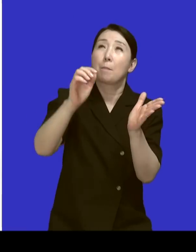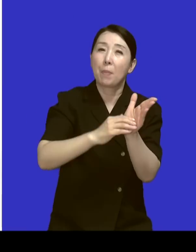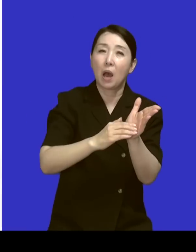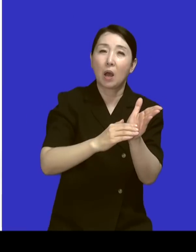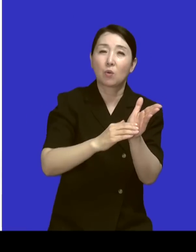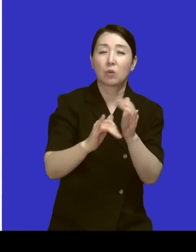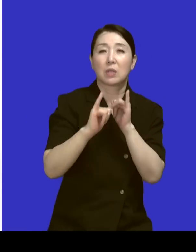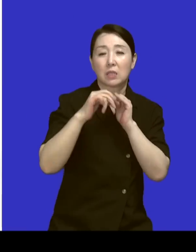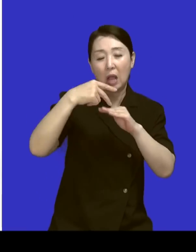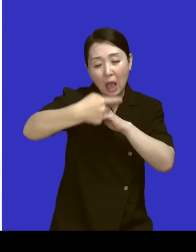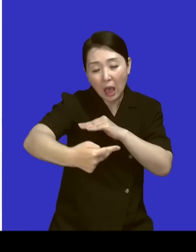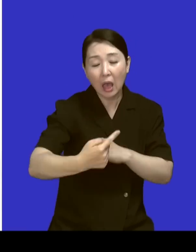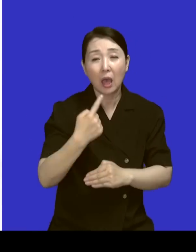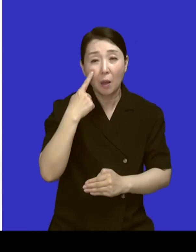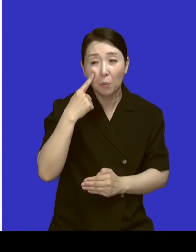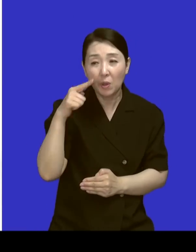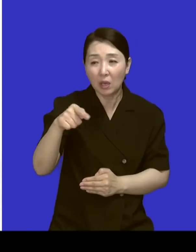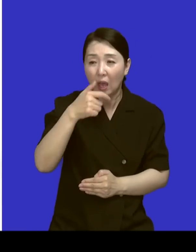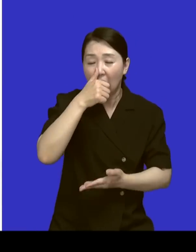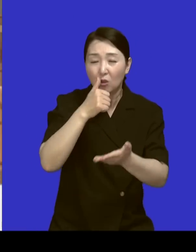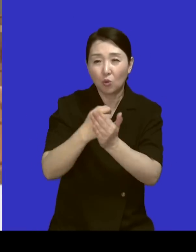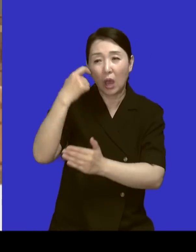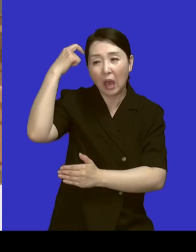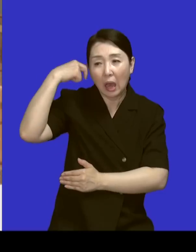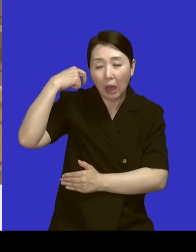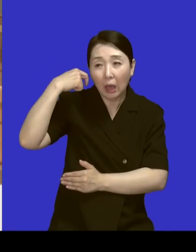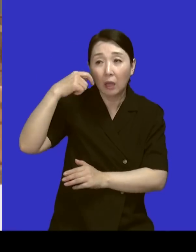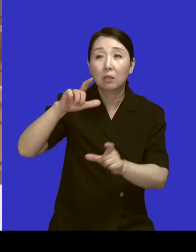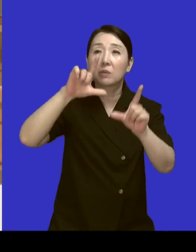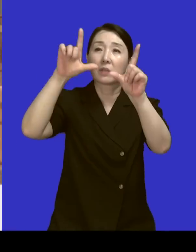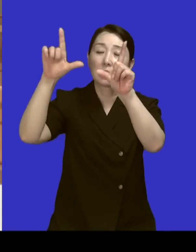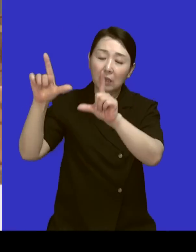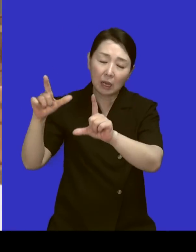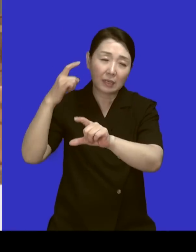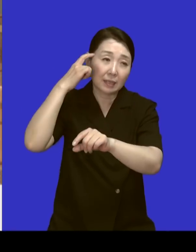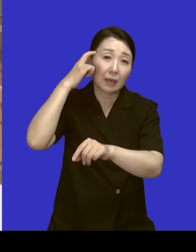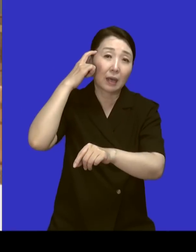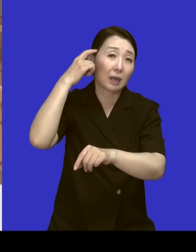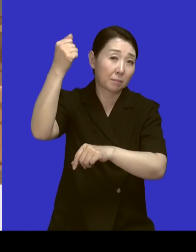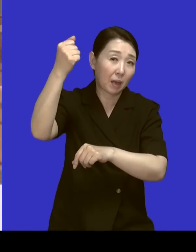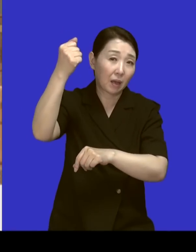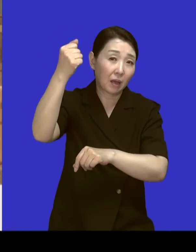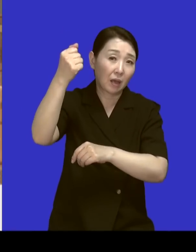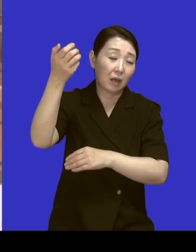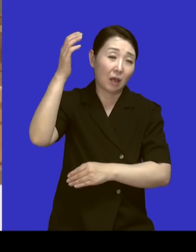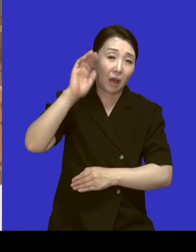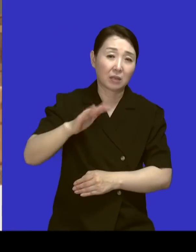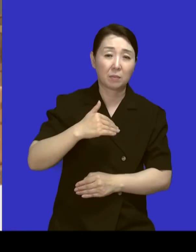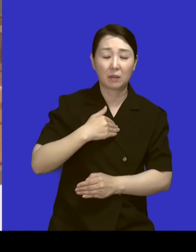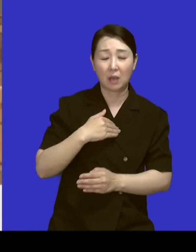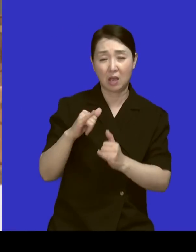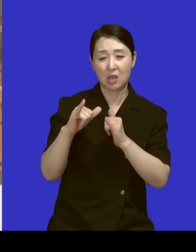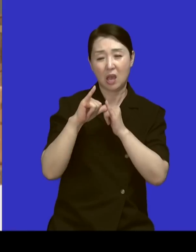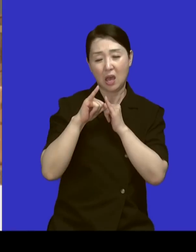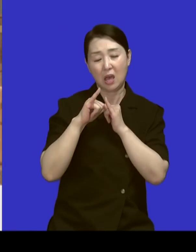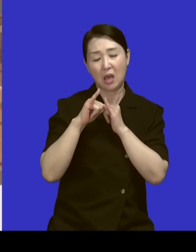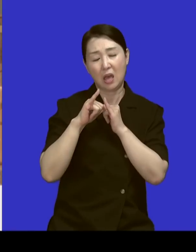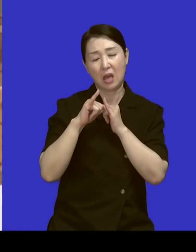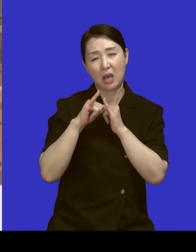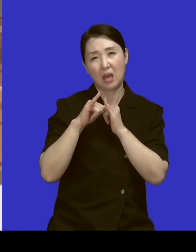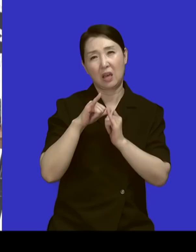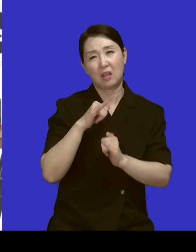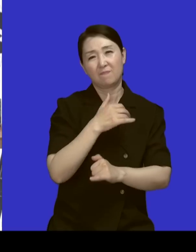그 아이들이 이제 평생 죄책감 속에서 살지 않을까 아. 그런 생각도 있었는데 물론 저는 그럴 용기조차도